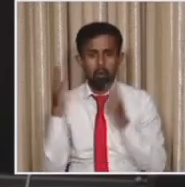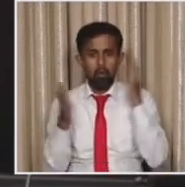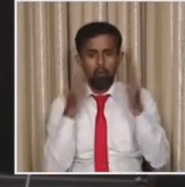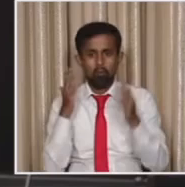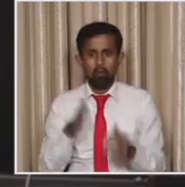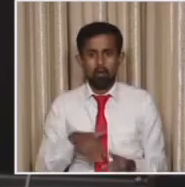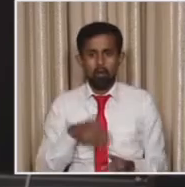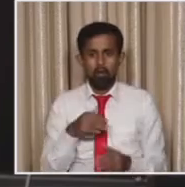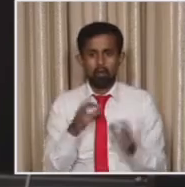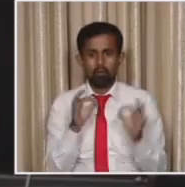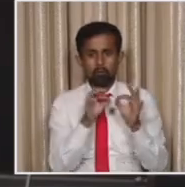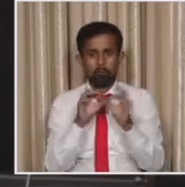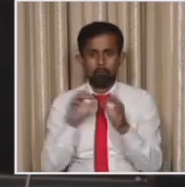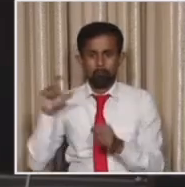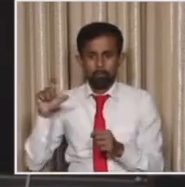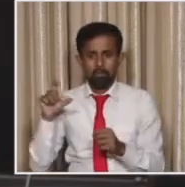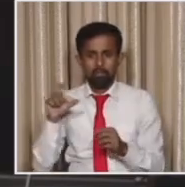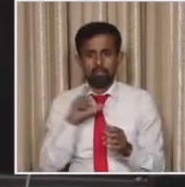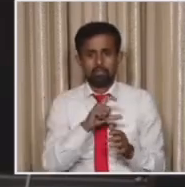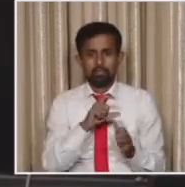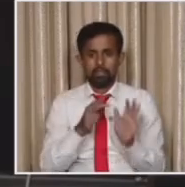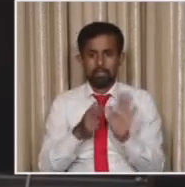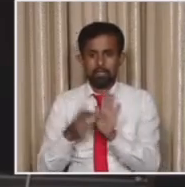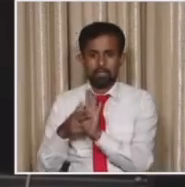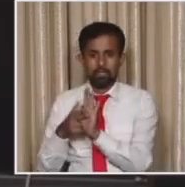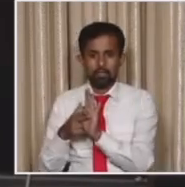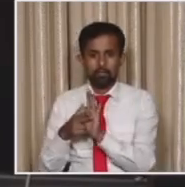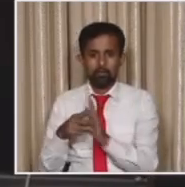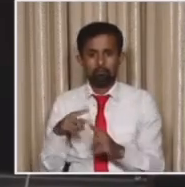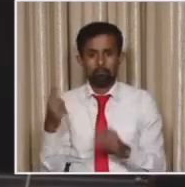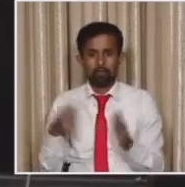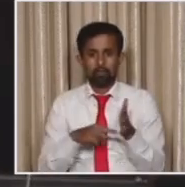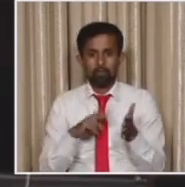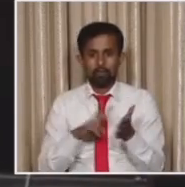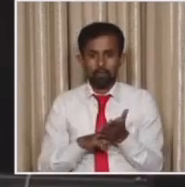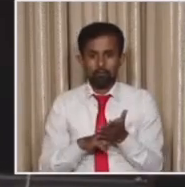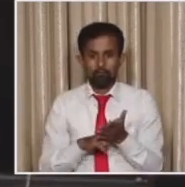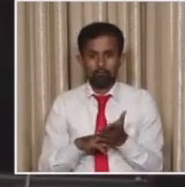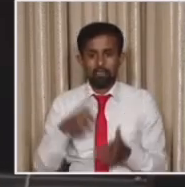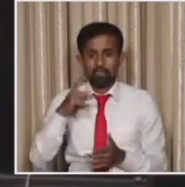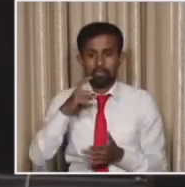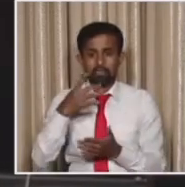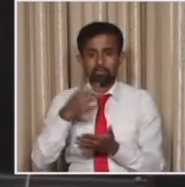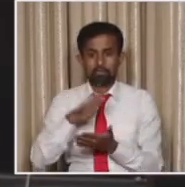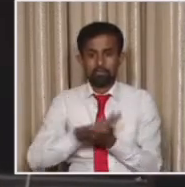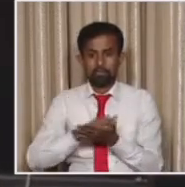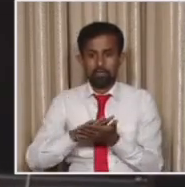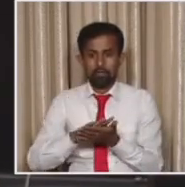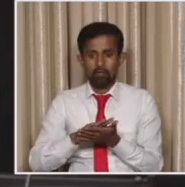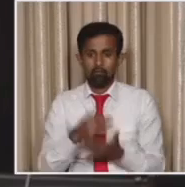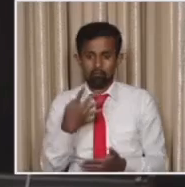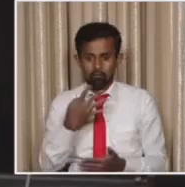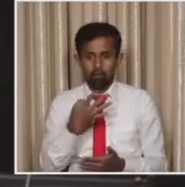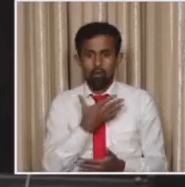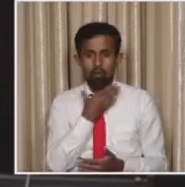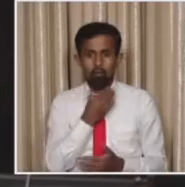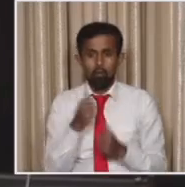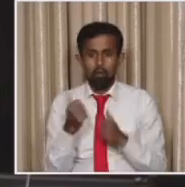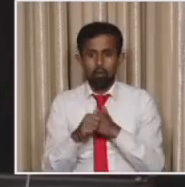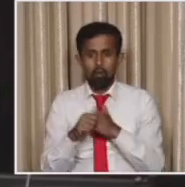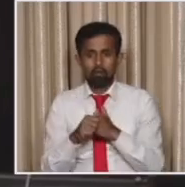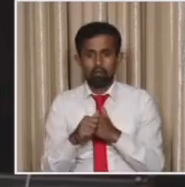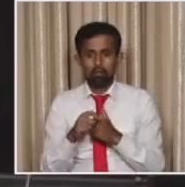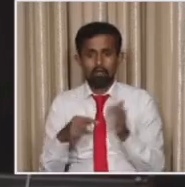ප්‍රධාන මාධ්‍ය BBC වේවා CNN වේවා වෙනත් නාලිකා වේවා දැන් දැකන channel 4 කියලා එකක් පට්ටපල් බොරු හදන